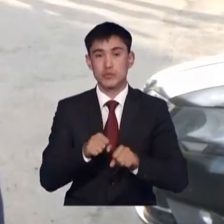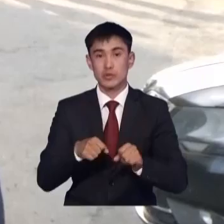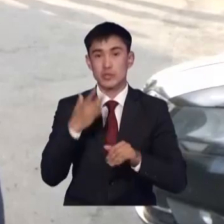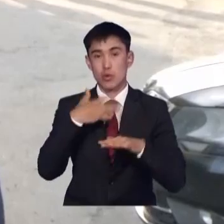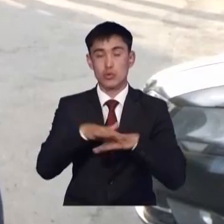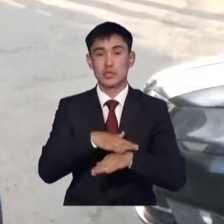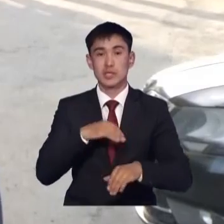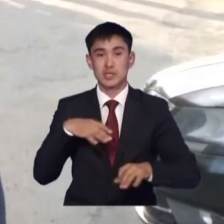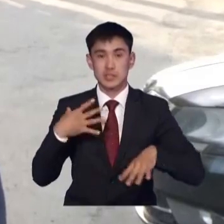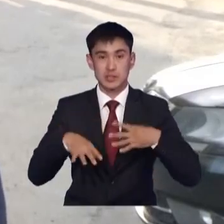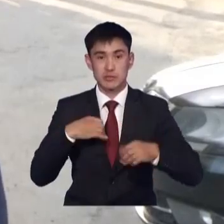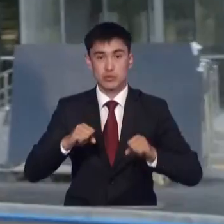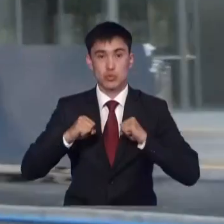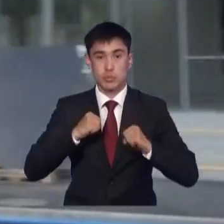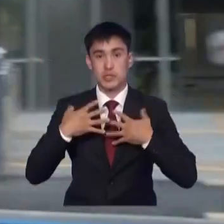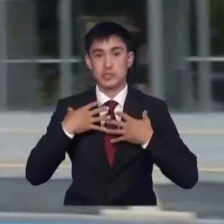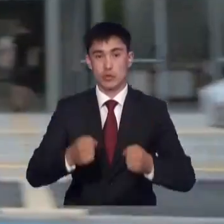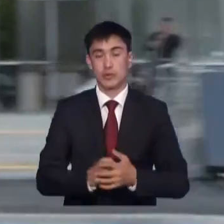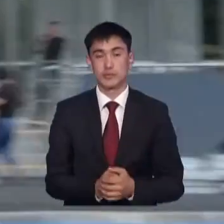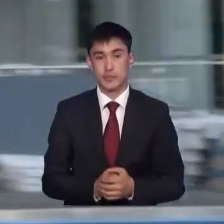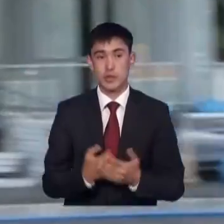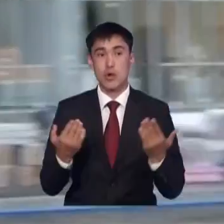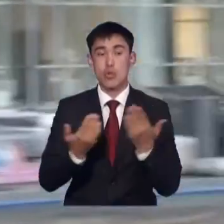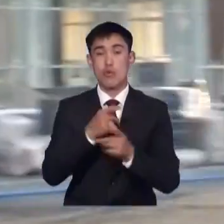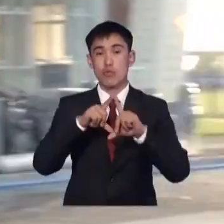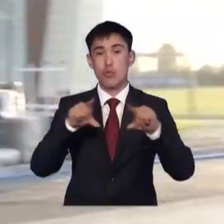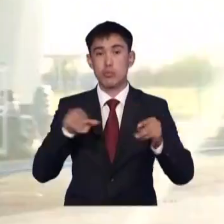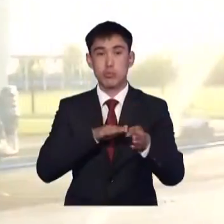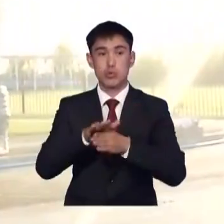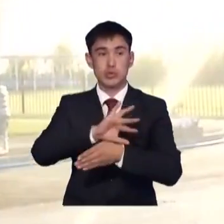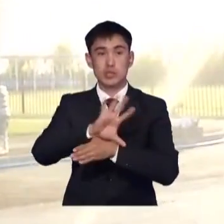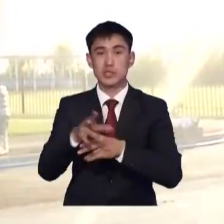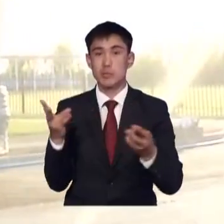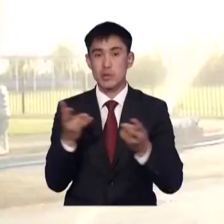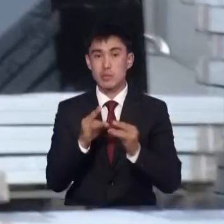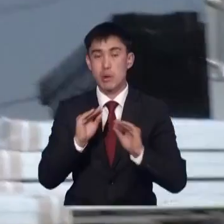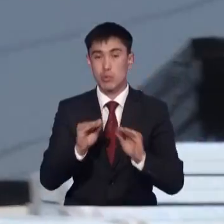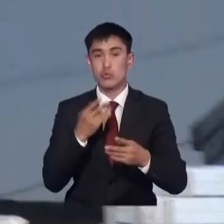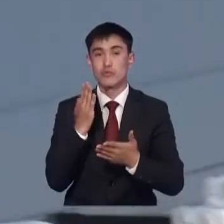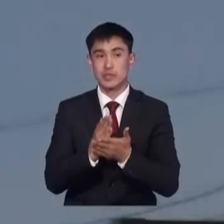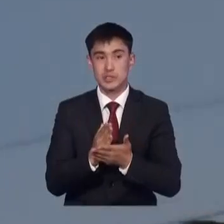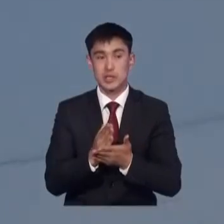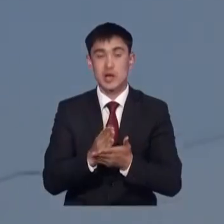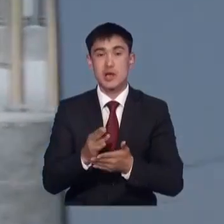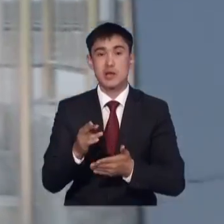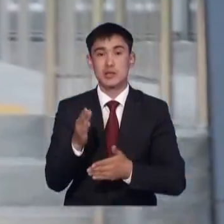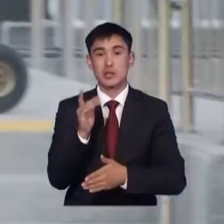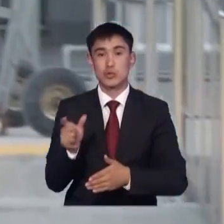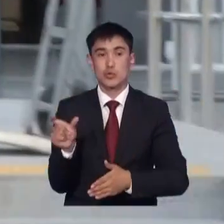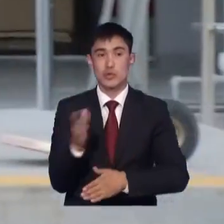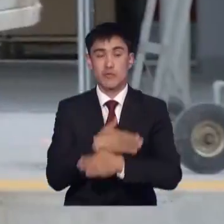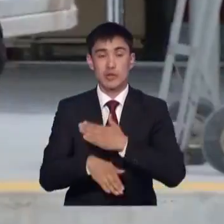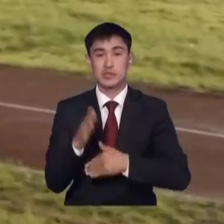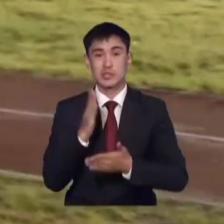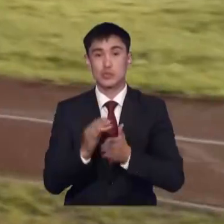заниматься спортом и укреплять своё здоровье новый современный комплекс полностью оснащён всем необходимым оборудованием для людей с инвалидностью предусмотрено